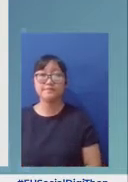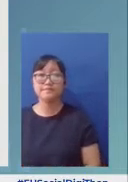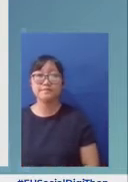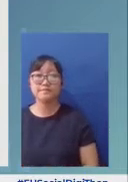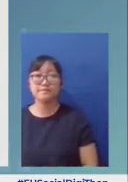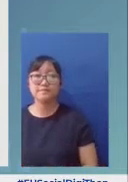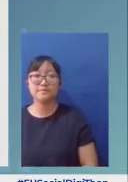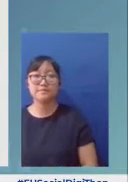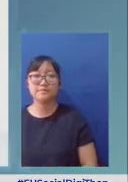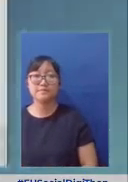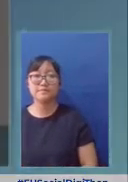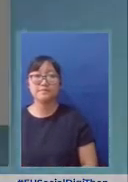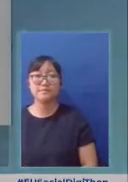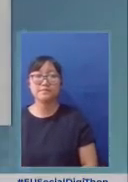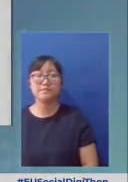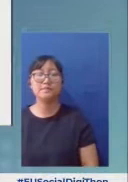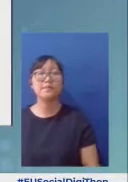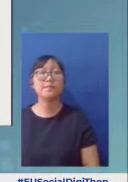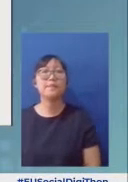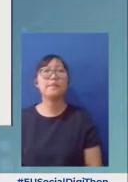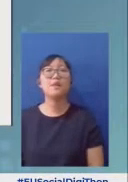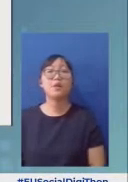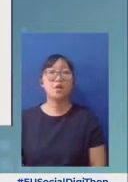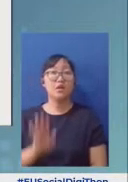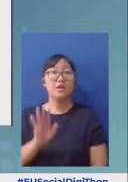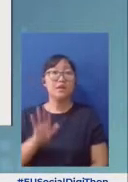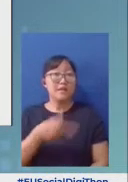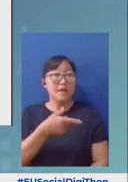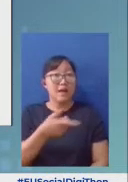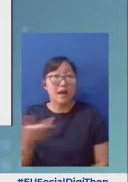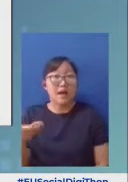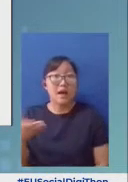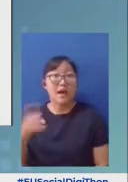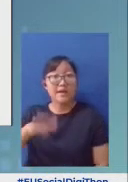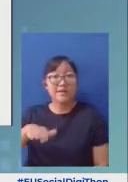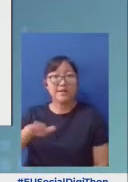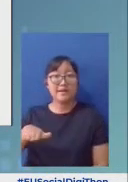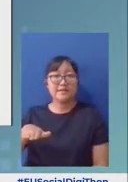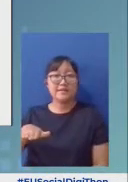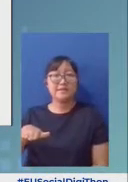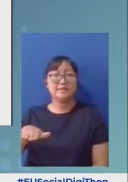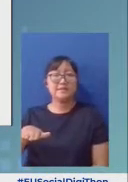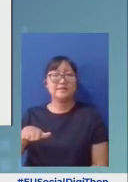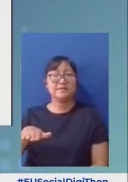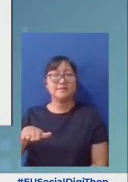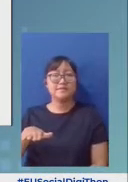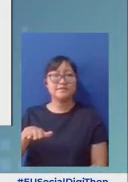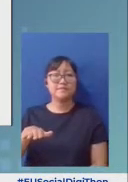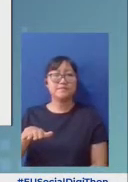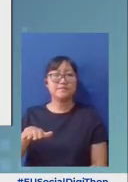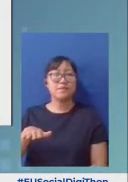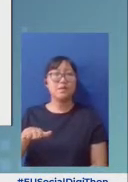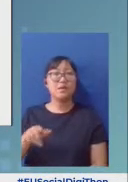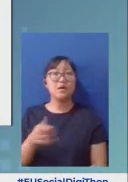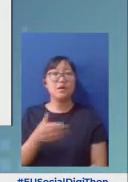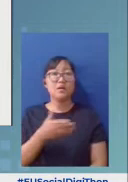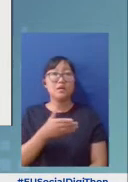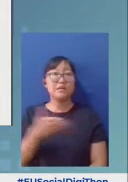Oke, sambil menunggu, intinya adik-adik, bagian dari kita jagain